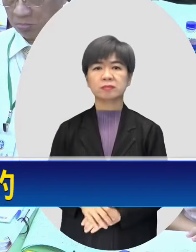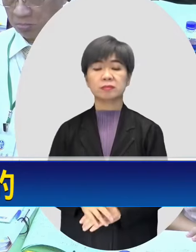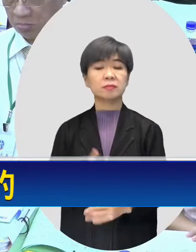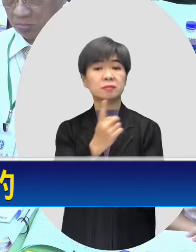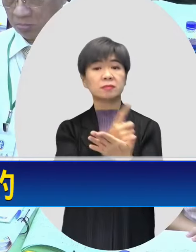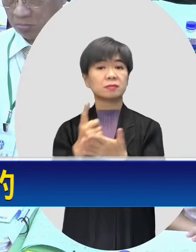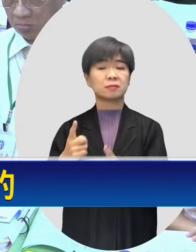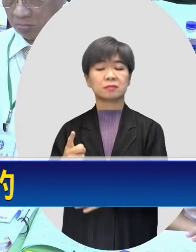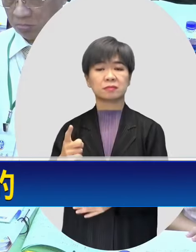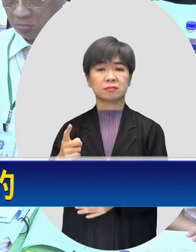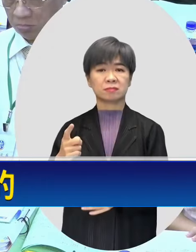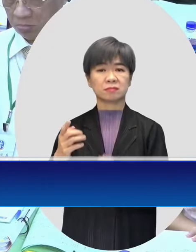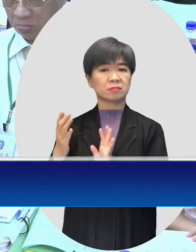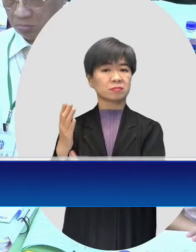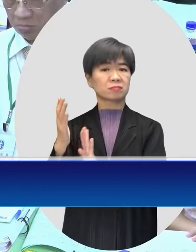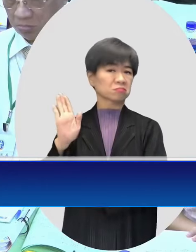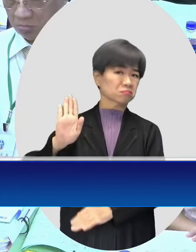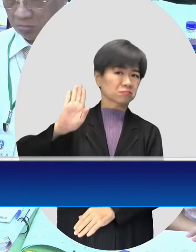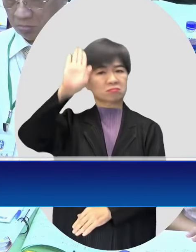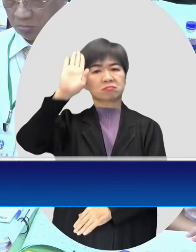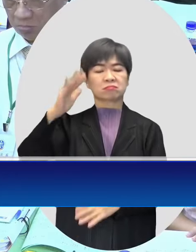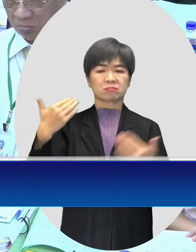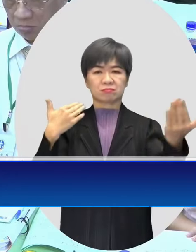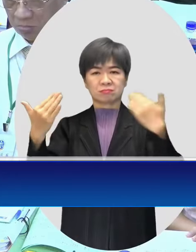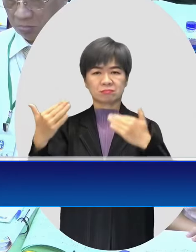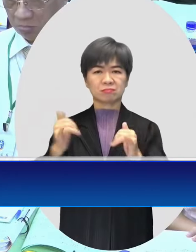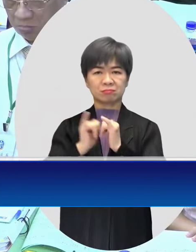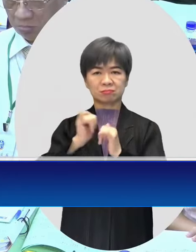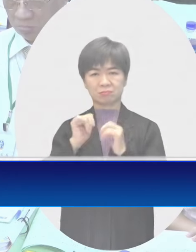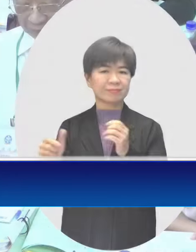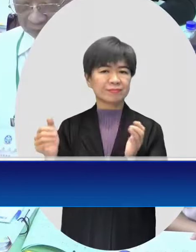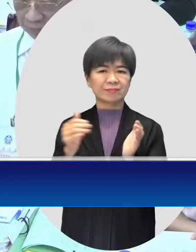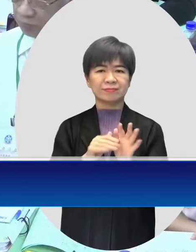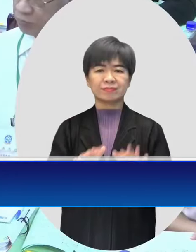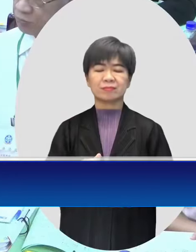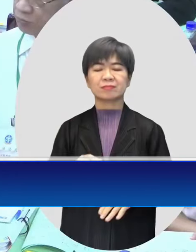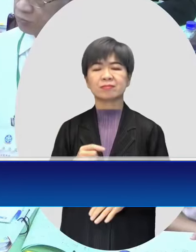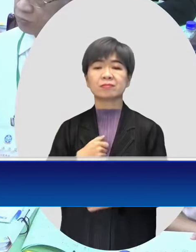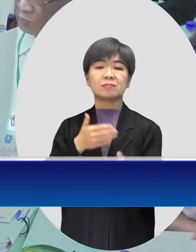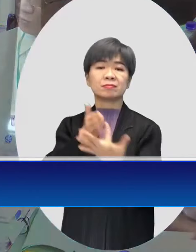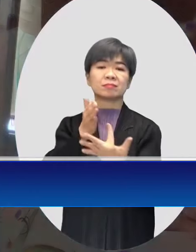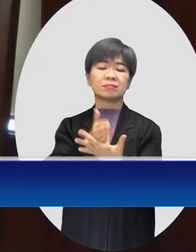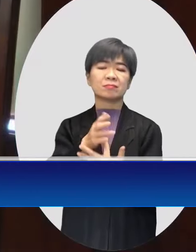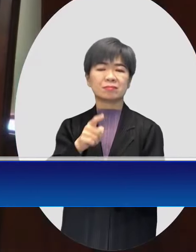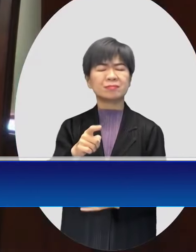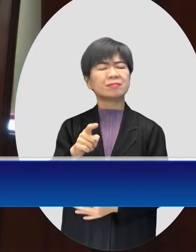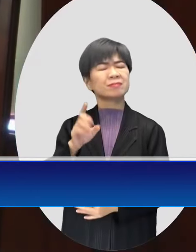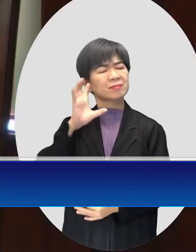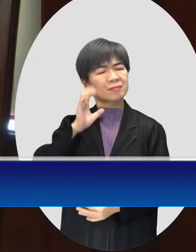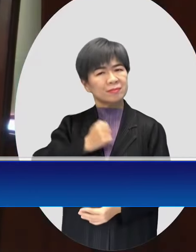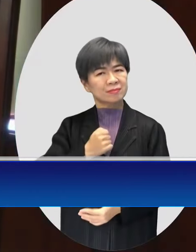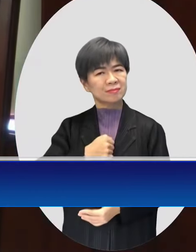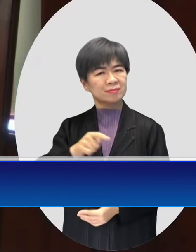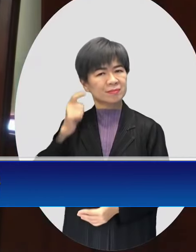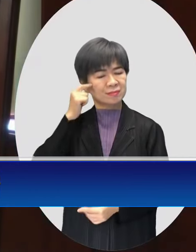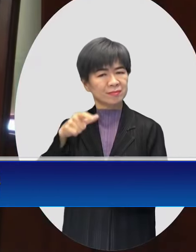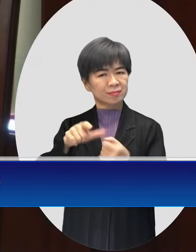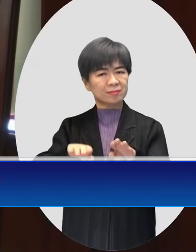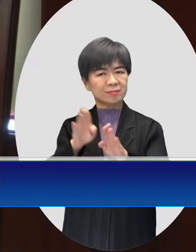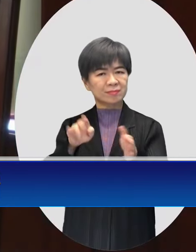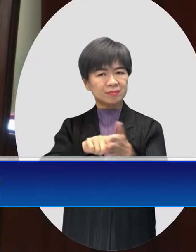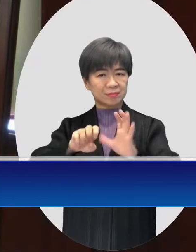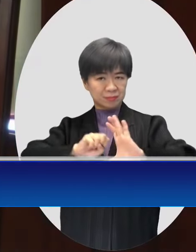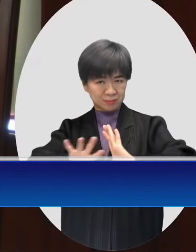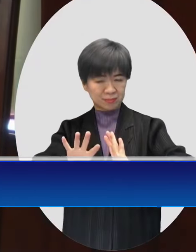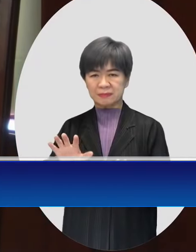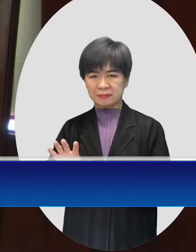一个人手举得高高的，让全体的选民看到。 来打断你， 是 你的意思我听懂了，你认为说用公开直播可以取